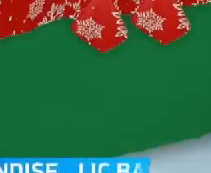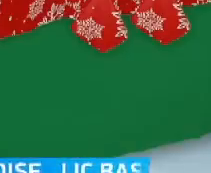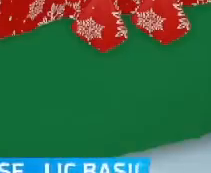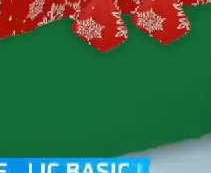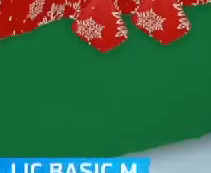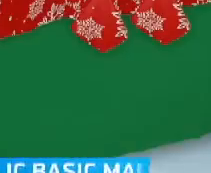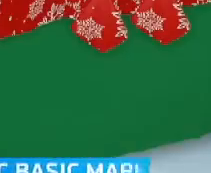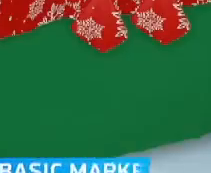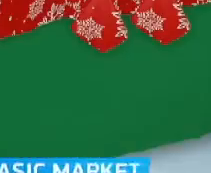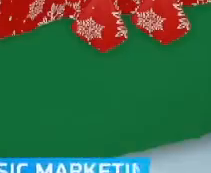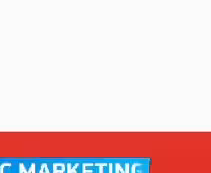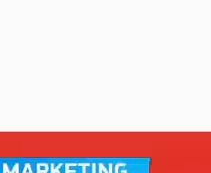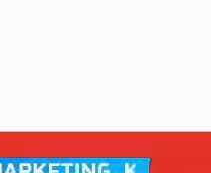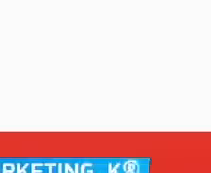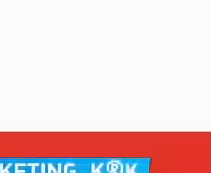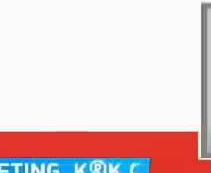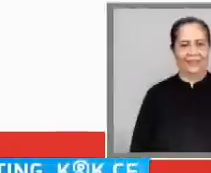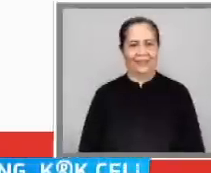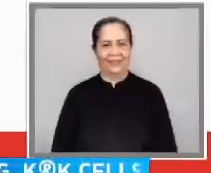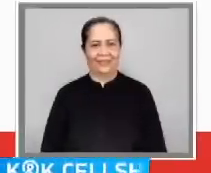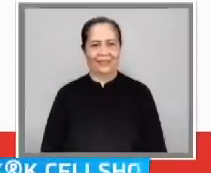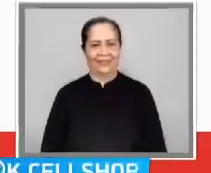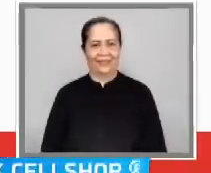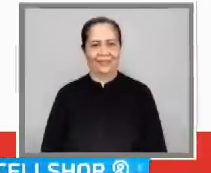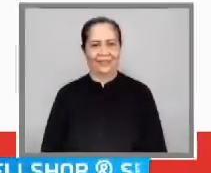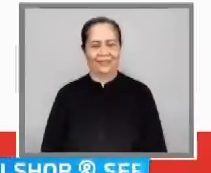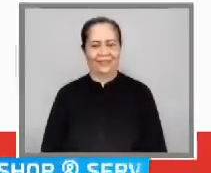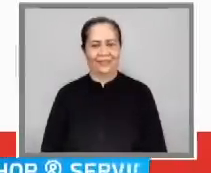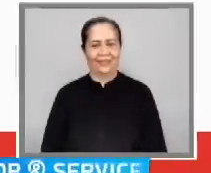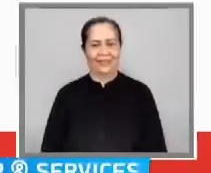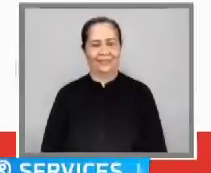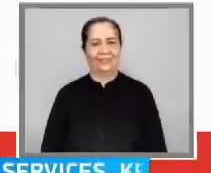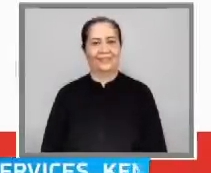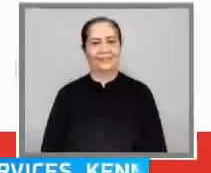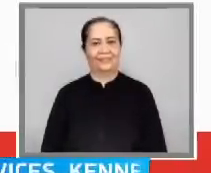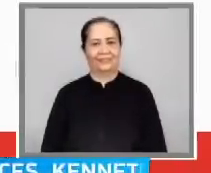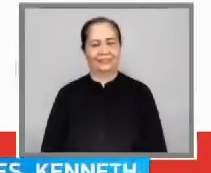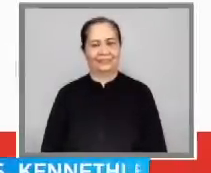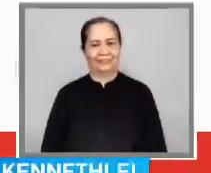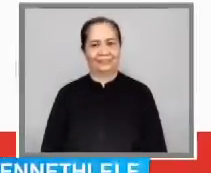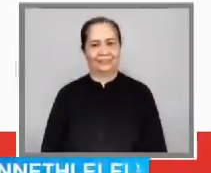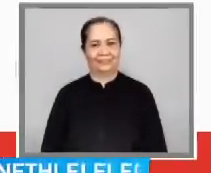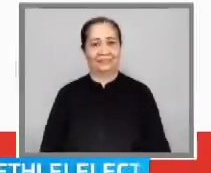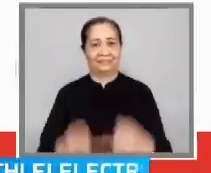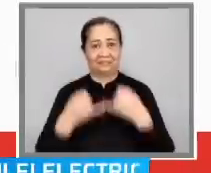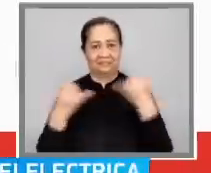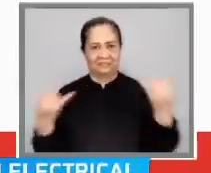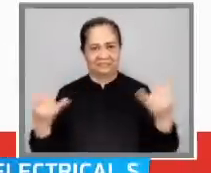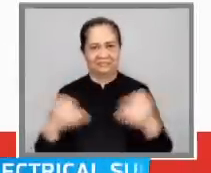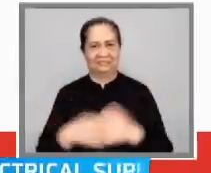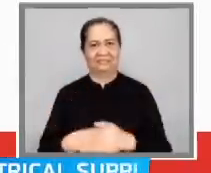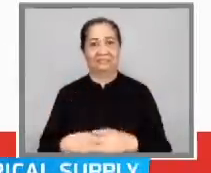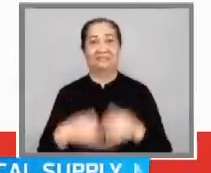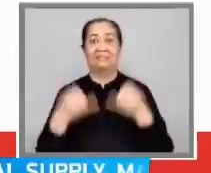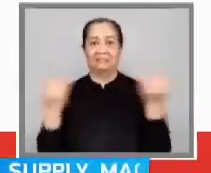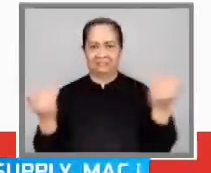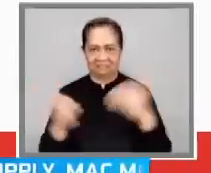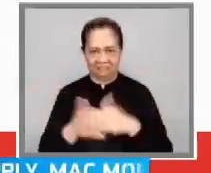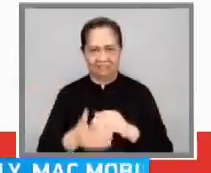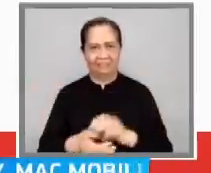O, ayan. Oh, si, yun sa na? Pansit. Pansit lagi?